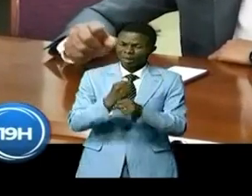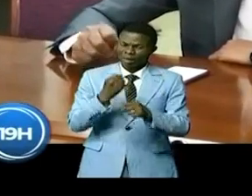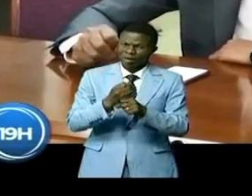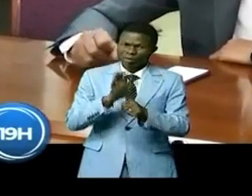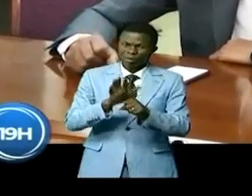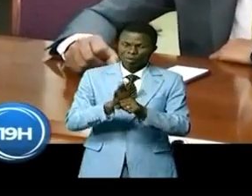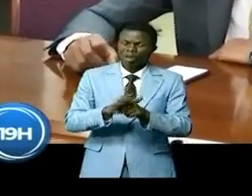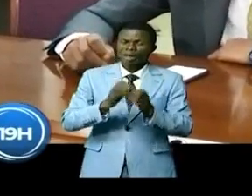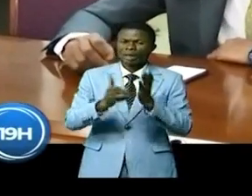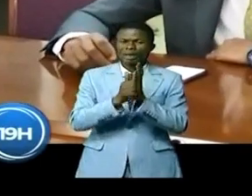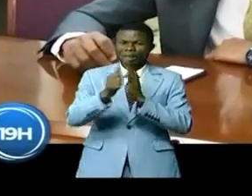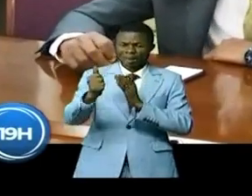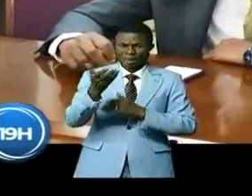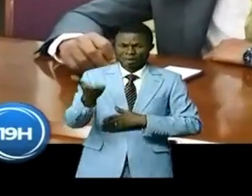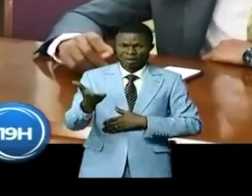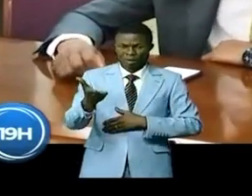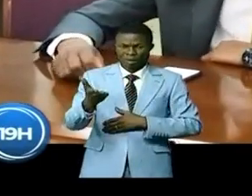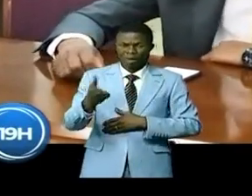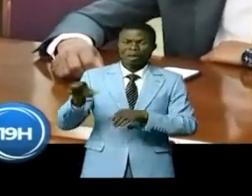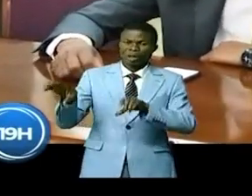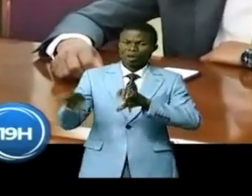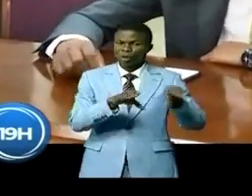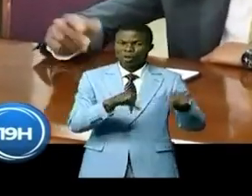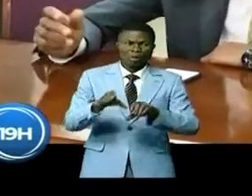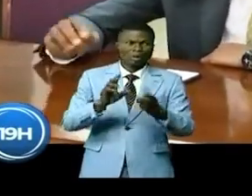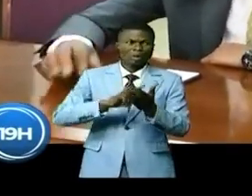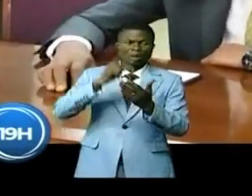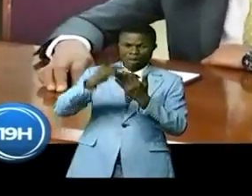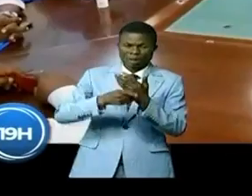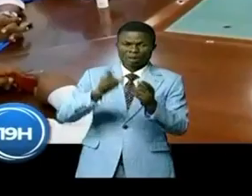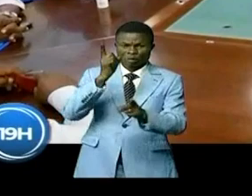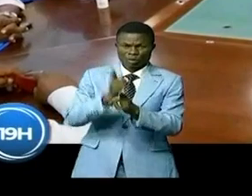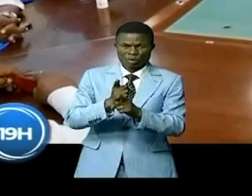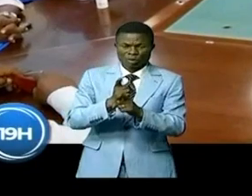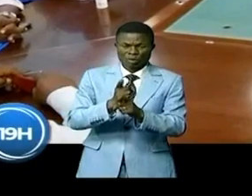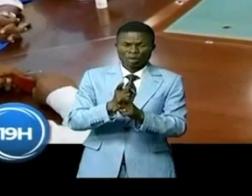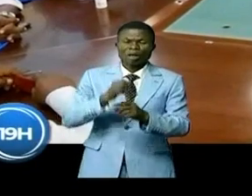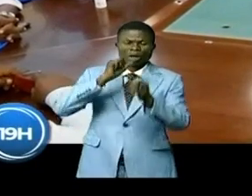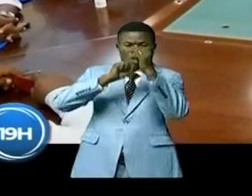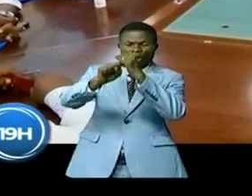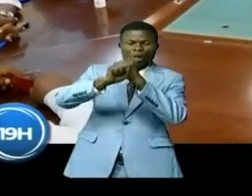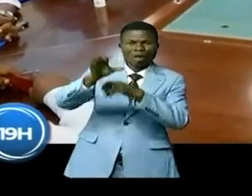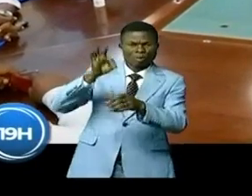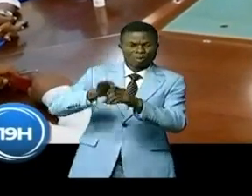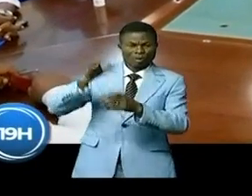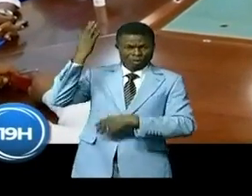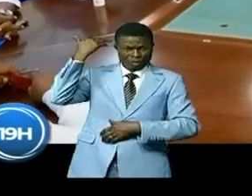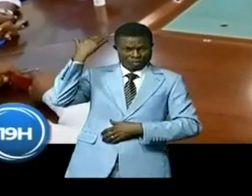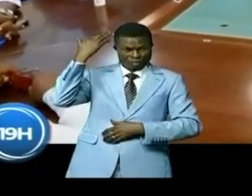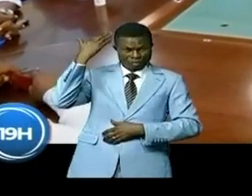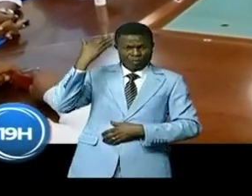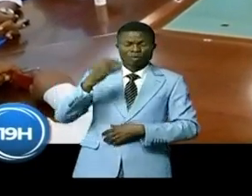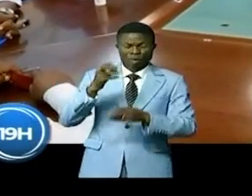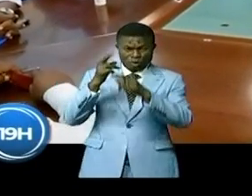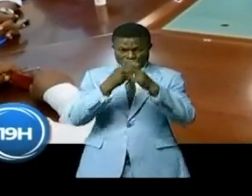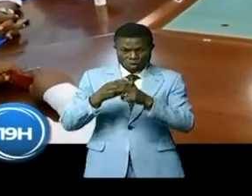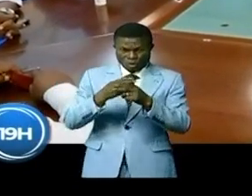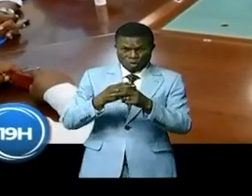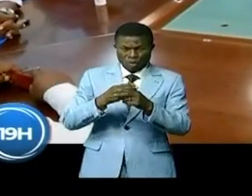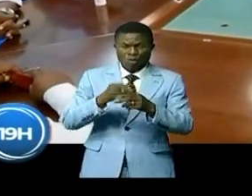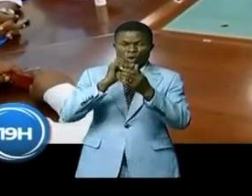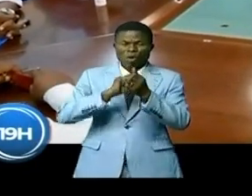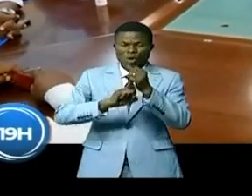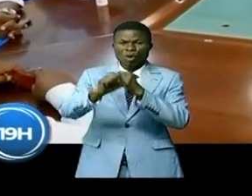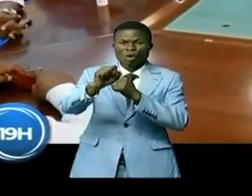un travail de qualité. C'est la mise en œuvre de sa promesse faite lors de la campagne électorale, celle de veiller à la